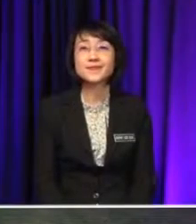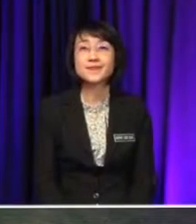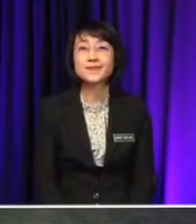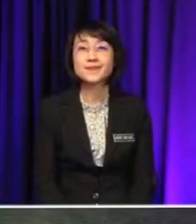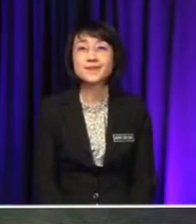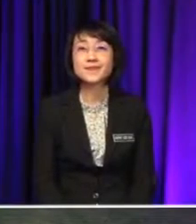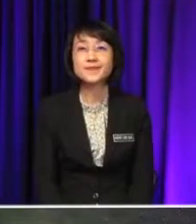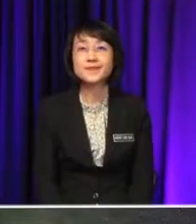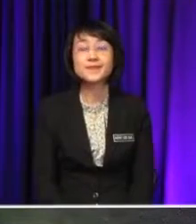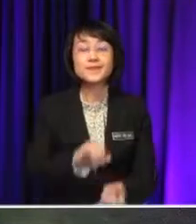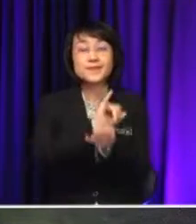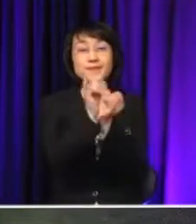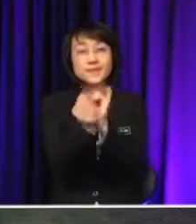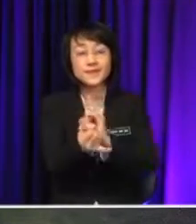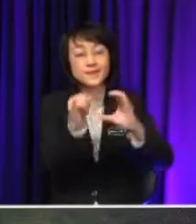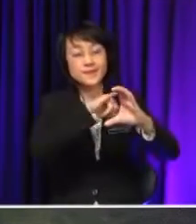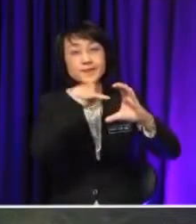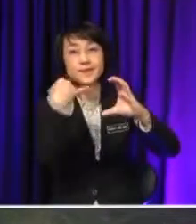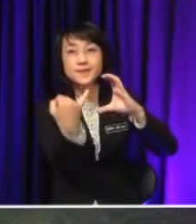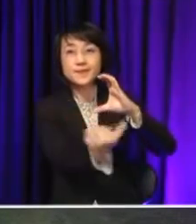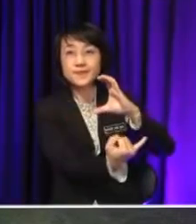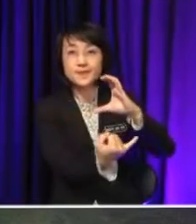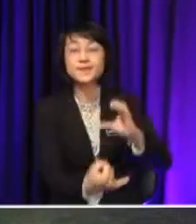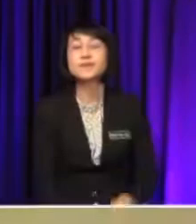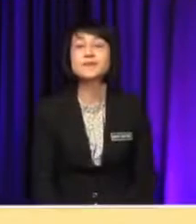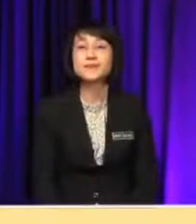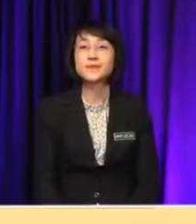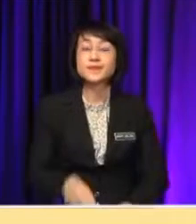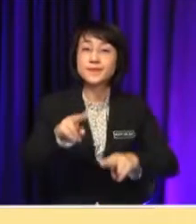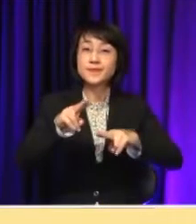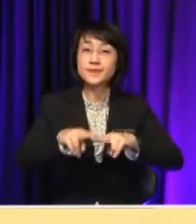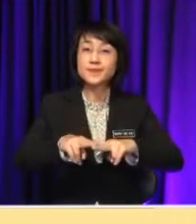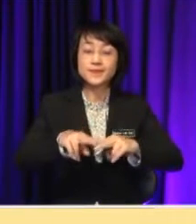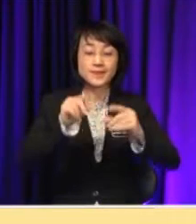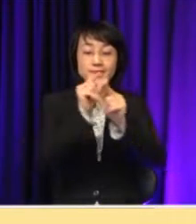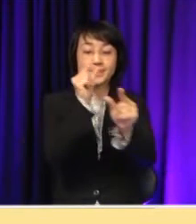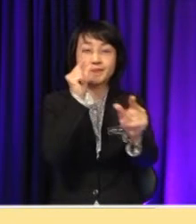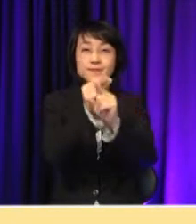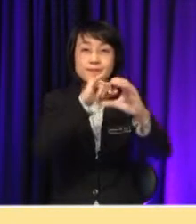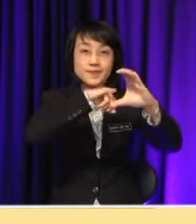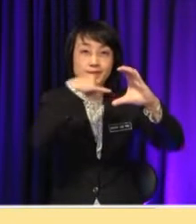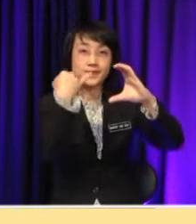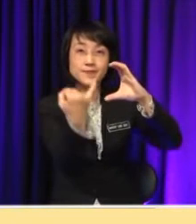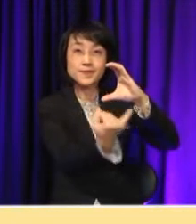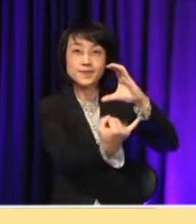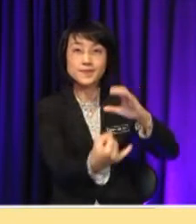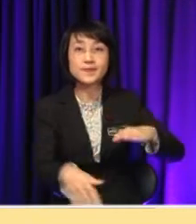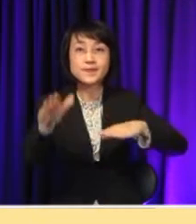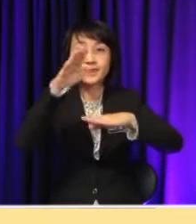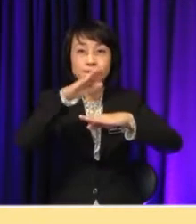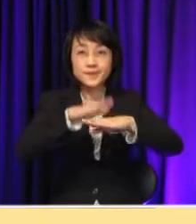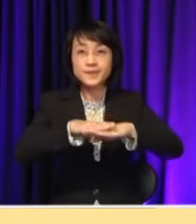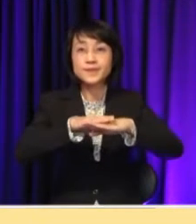iklim khatulistiwa diduduk di garis teka-teki Siwa yang saya papan sekarang adalah iklim sejuk sederhana